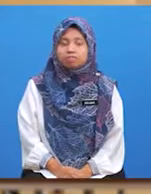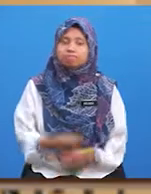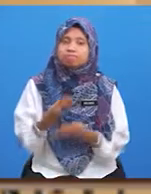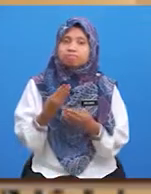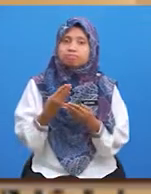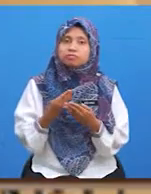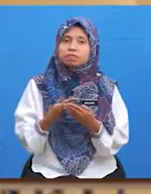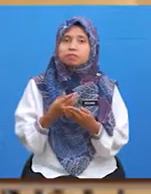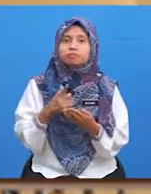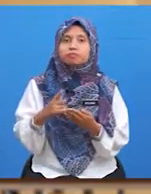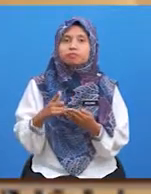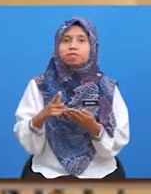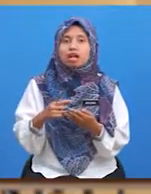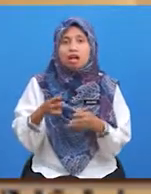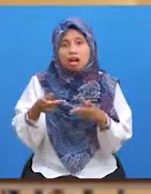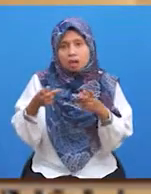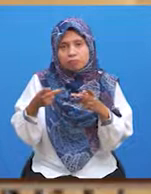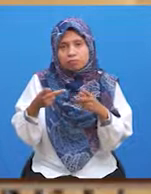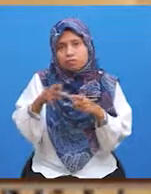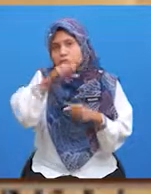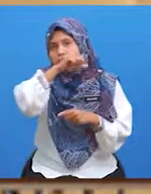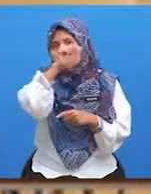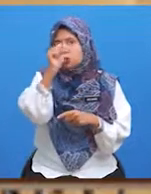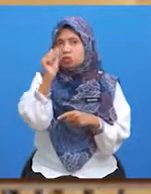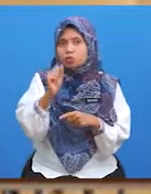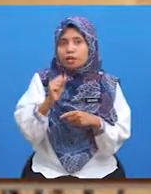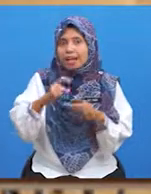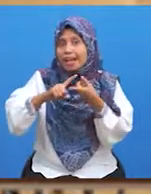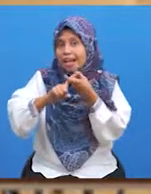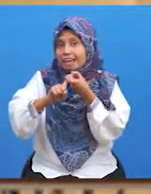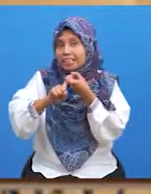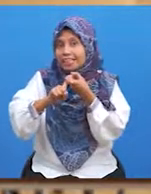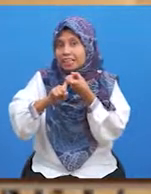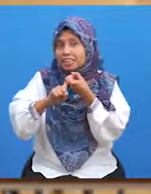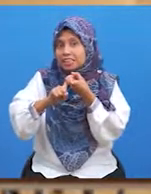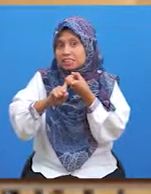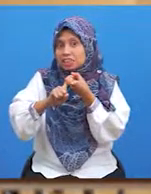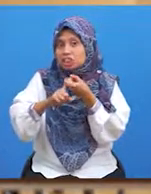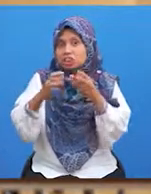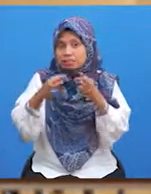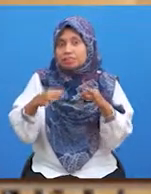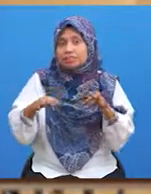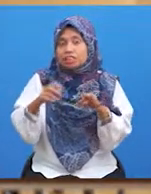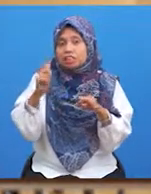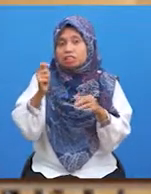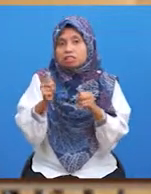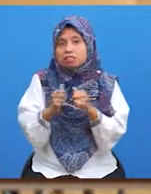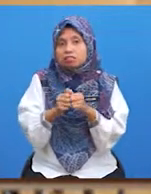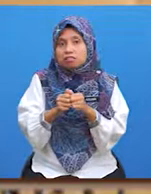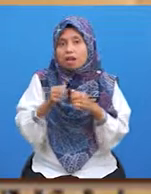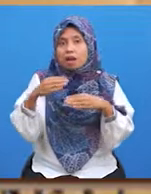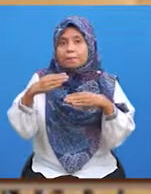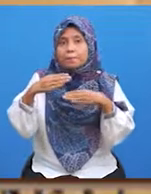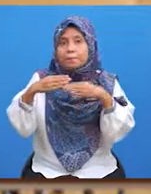Baiklah, kembali kepada persoalan kaitan sketsa itu tadi dengan